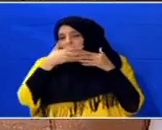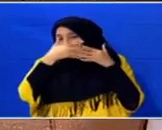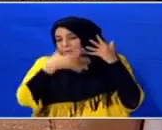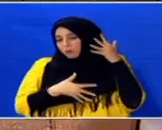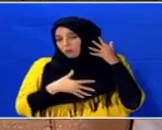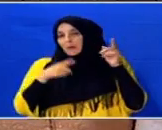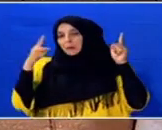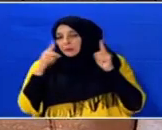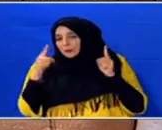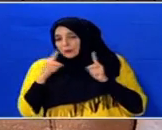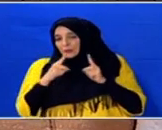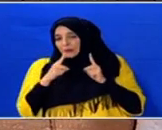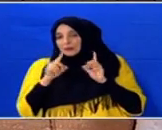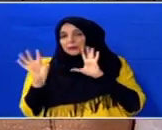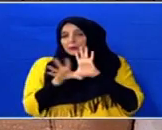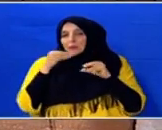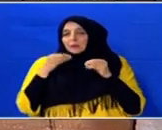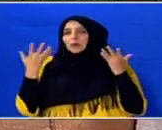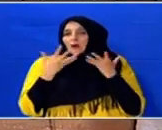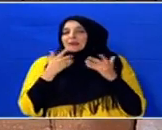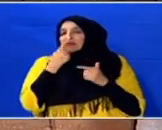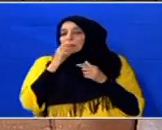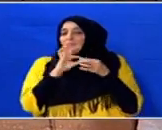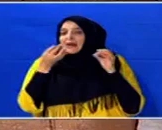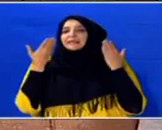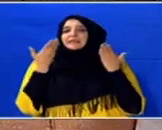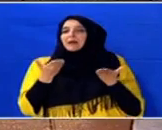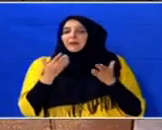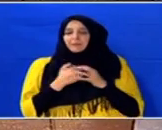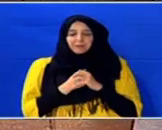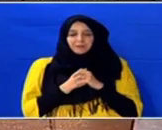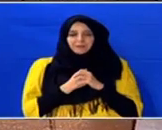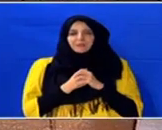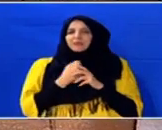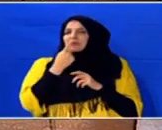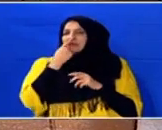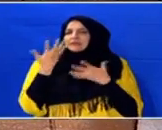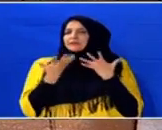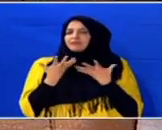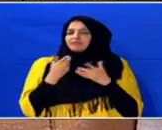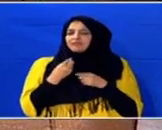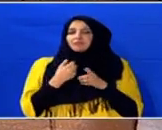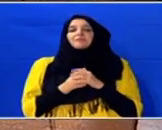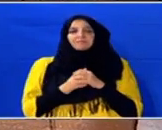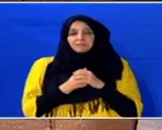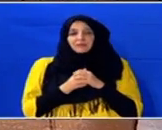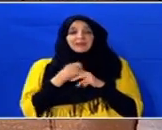من معاني هذه القاعدة الفقهية